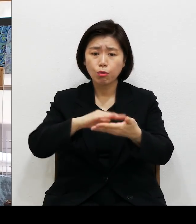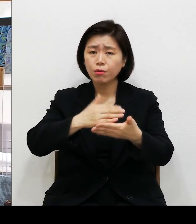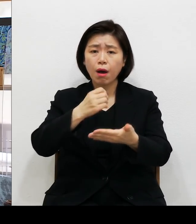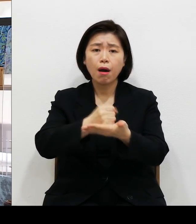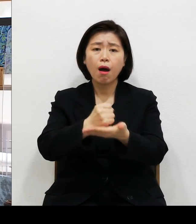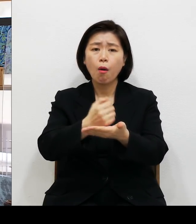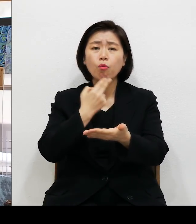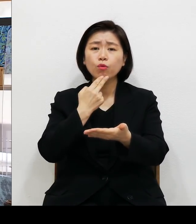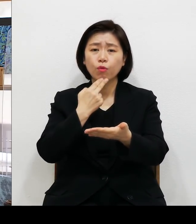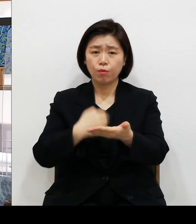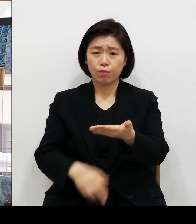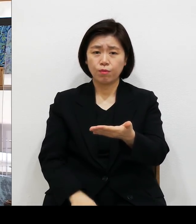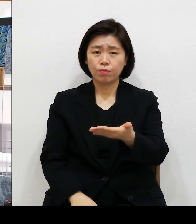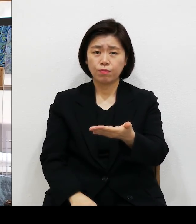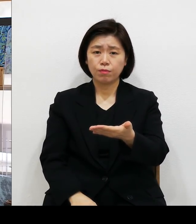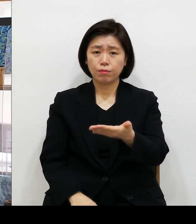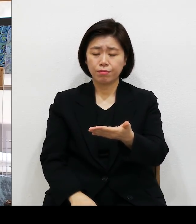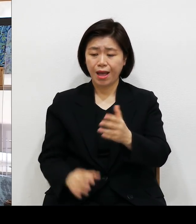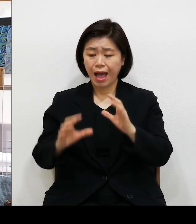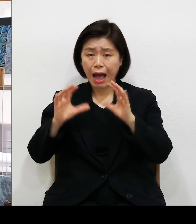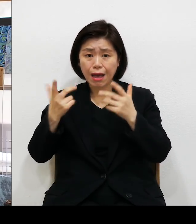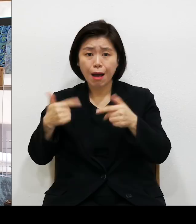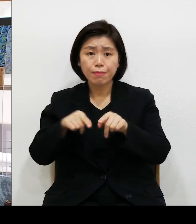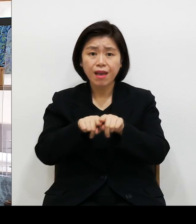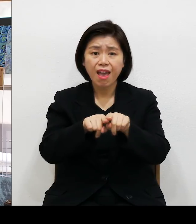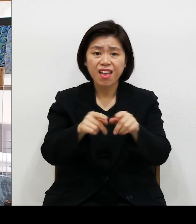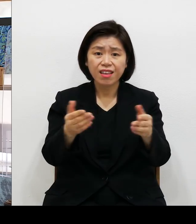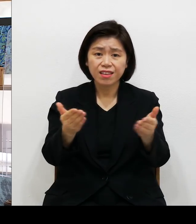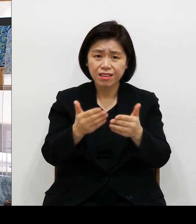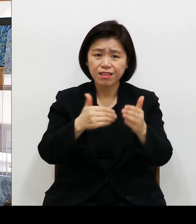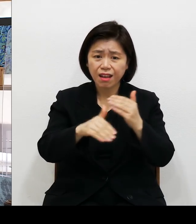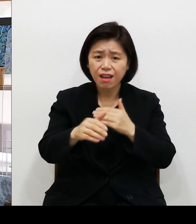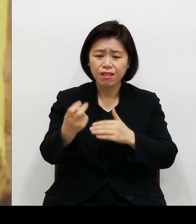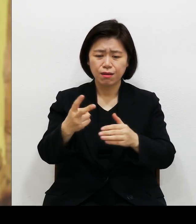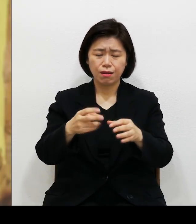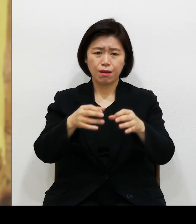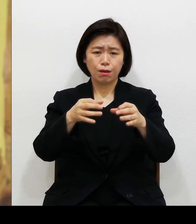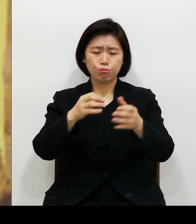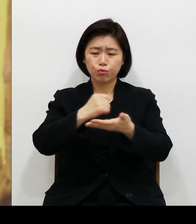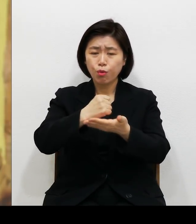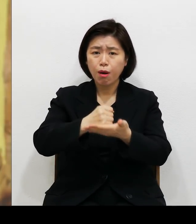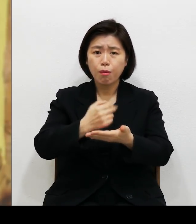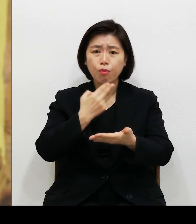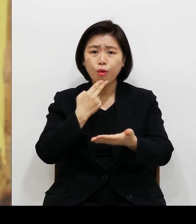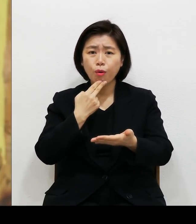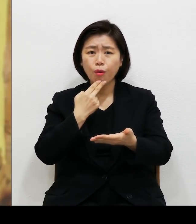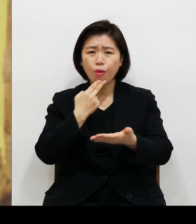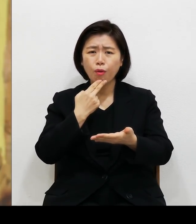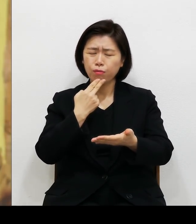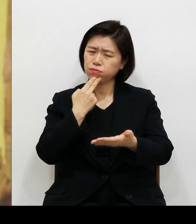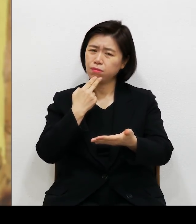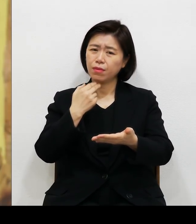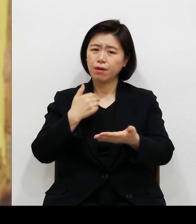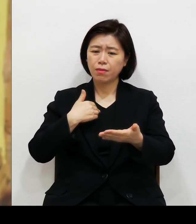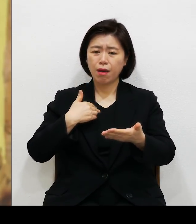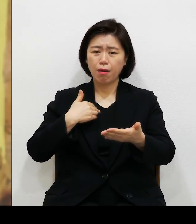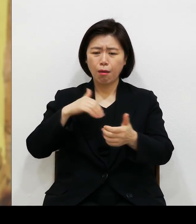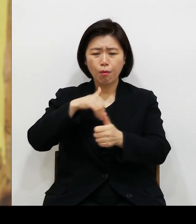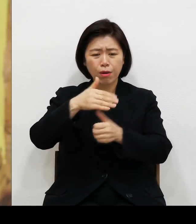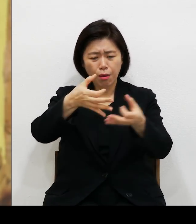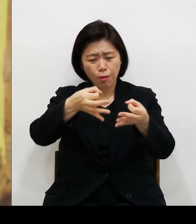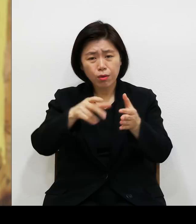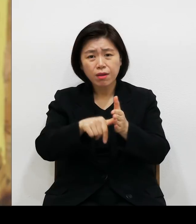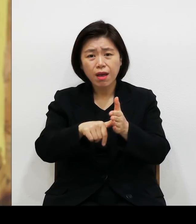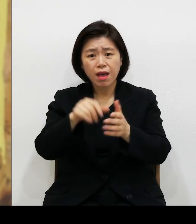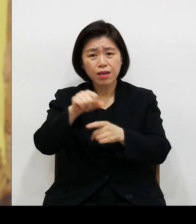되잖아요. 그러네요. 그러니까 아기는 데리고 오겠다 그러지 거기다 대고 통장은 못 쓴다고 그러지 누가 사와 일을 주냐고요